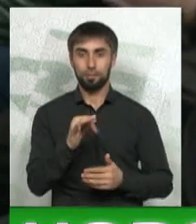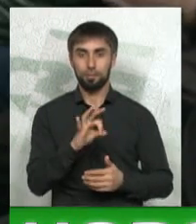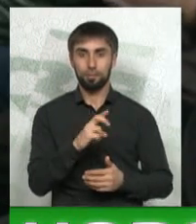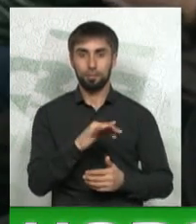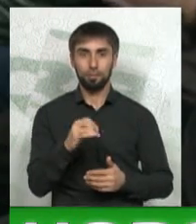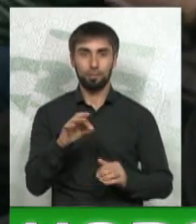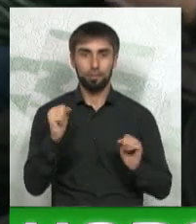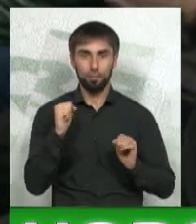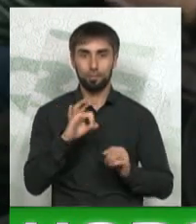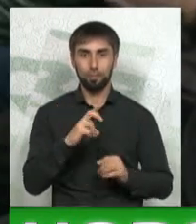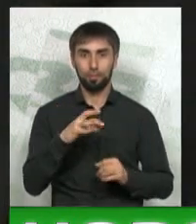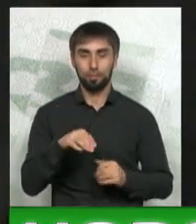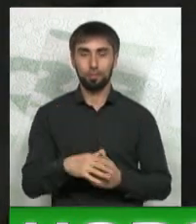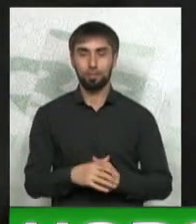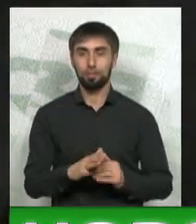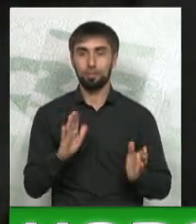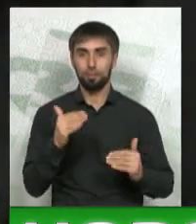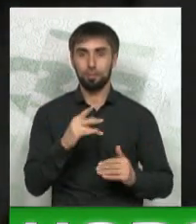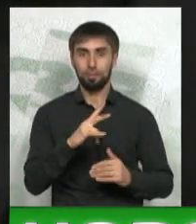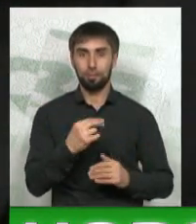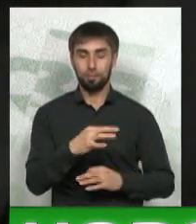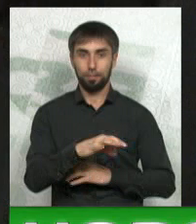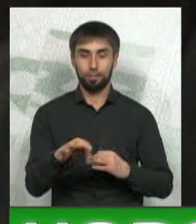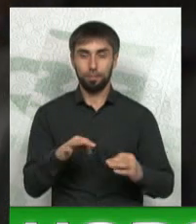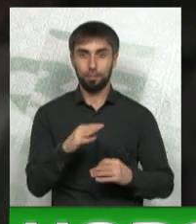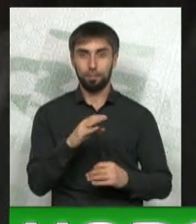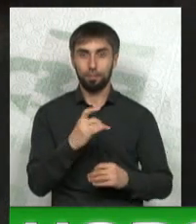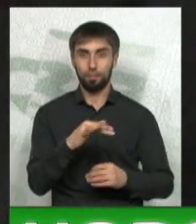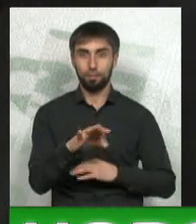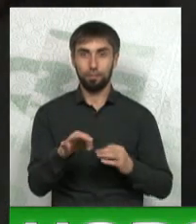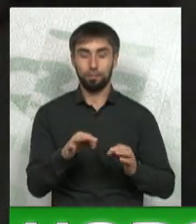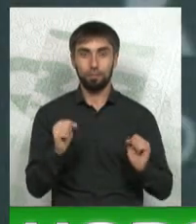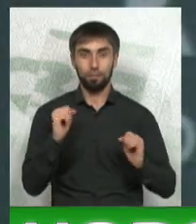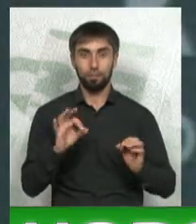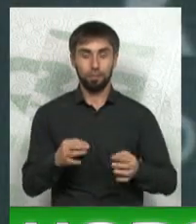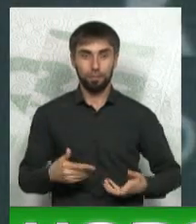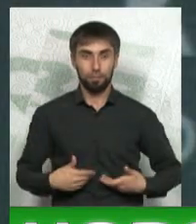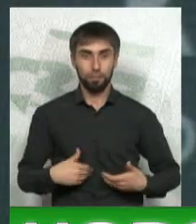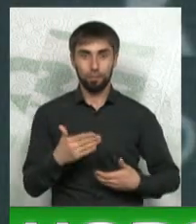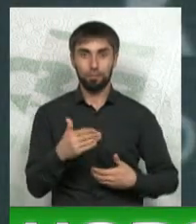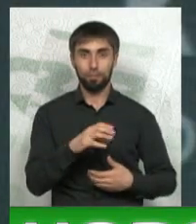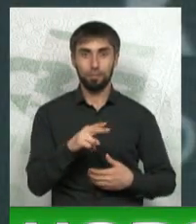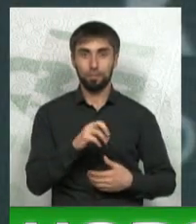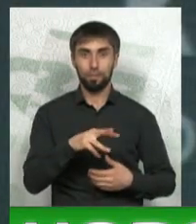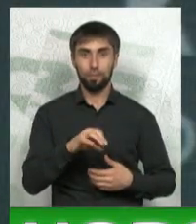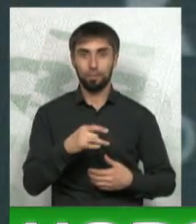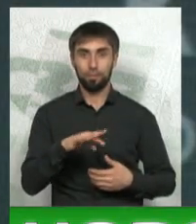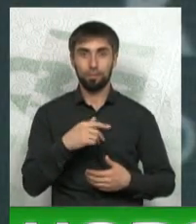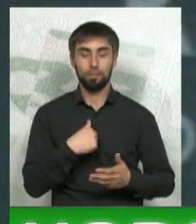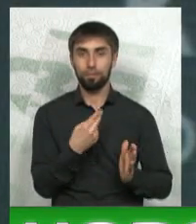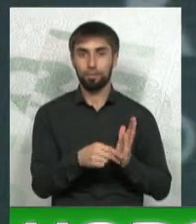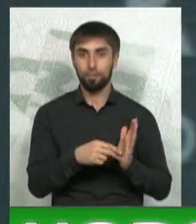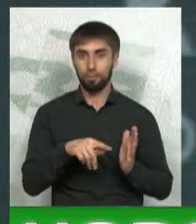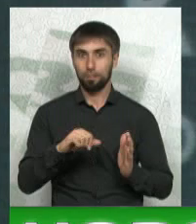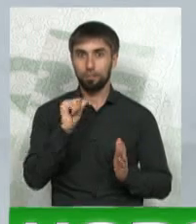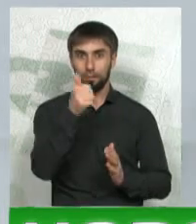оборудование для спортивных объектов. В рамках нацпроекта, федерального проекта «Спорт. Норма жизни», национальный проект «Демография», мы закупили в